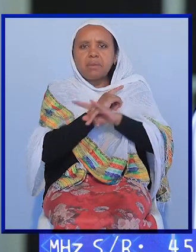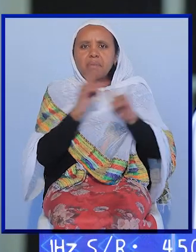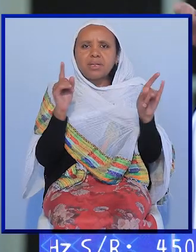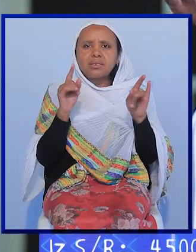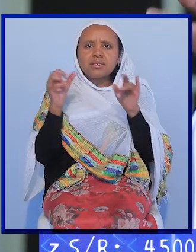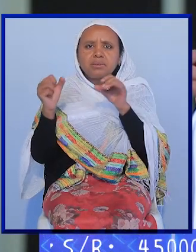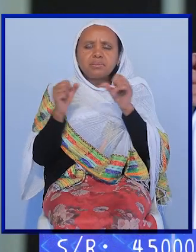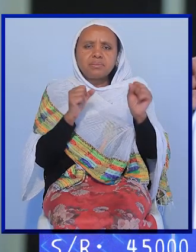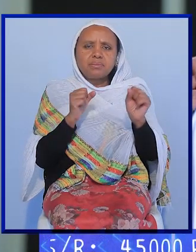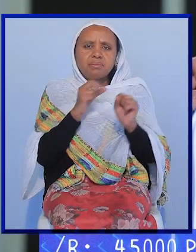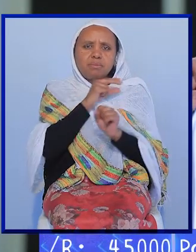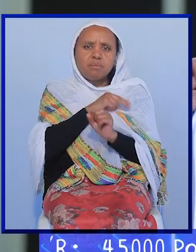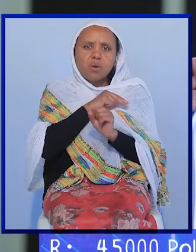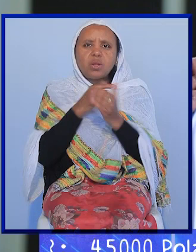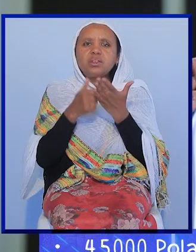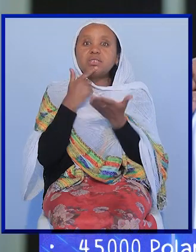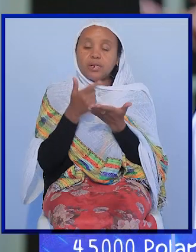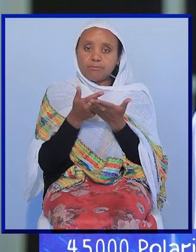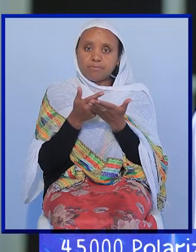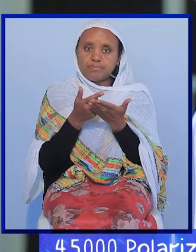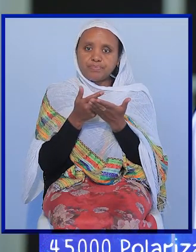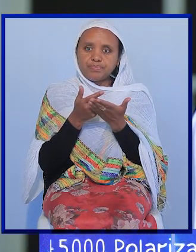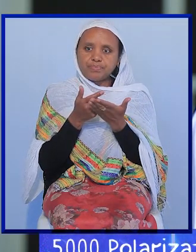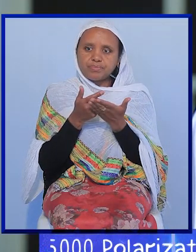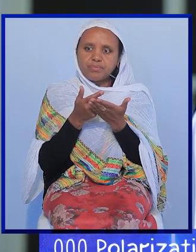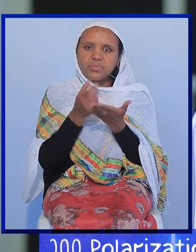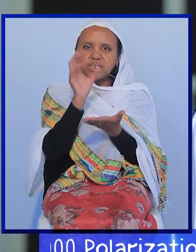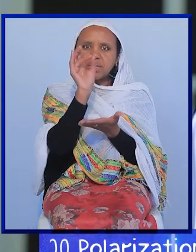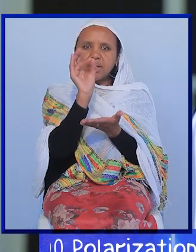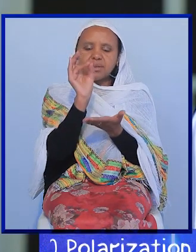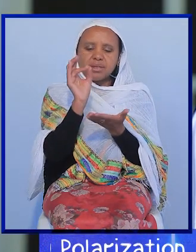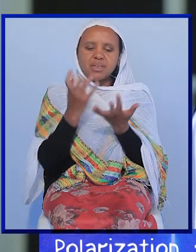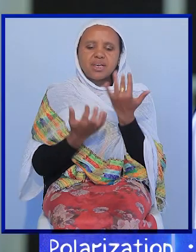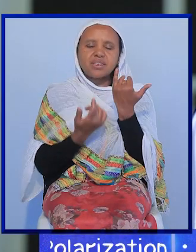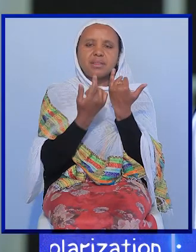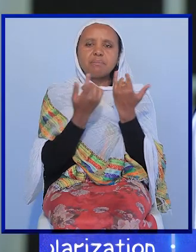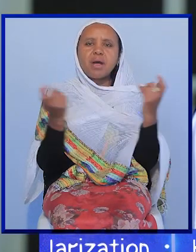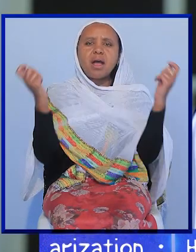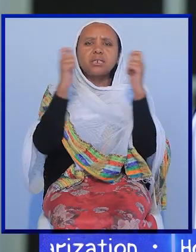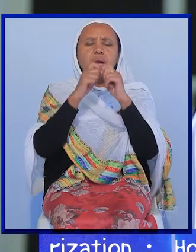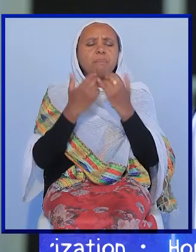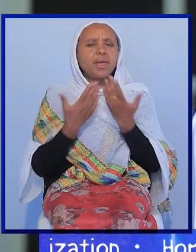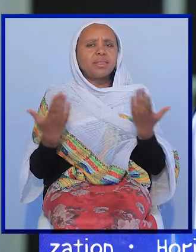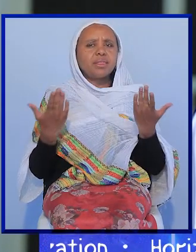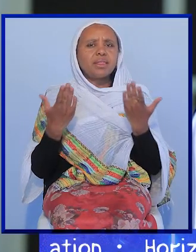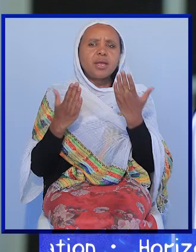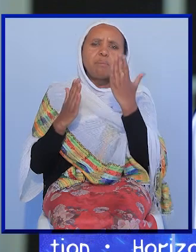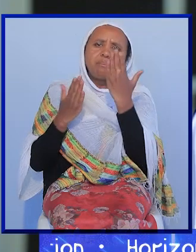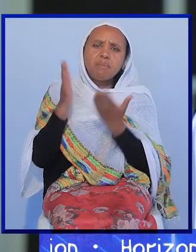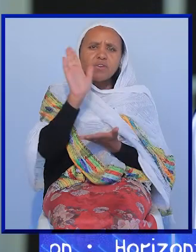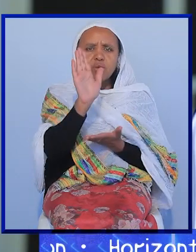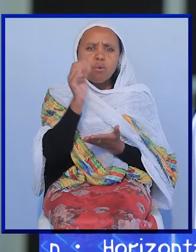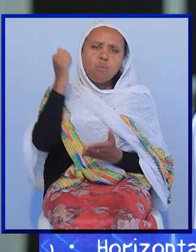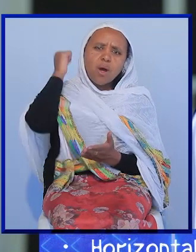እንደምን ቻልሽ ያለው እኮ አባ ሕርያቆስ ለዚህ ነው ሰባቱ የእሳት መጋረጃዎች በማይጸንሽስ ቤት ተዘረጉ በፊት ነውን በኋላ